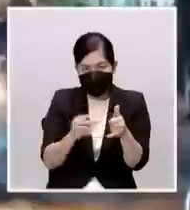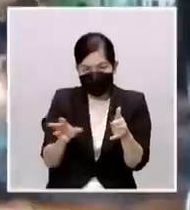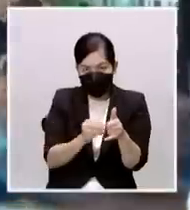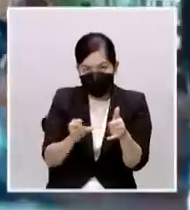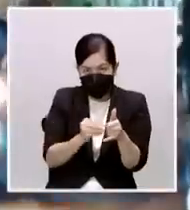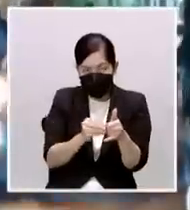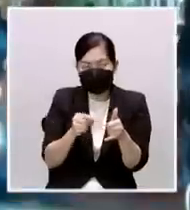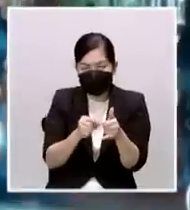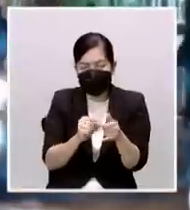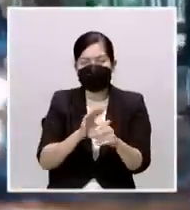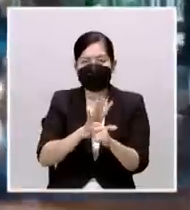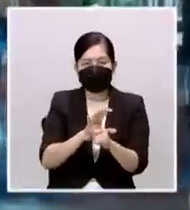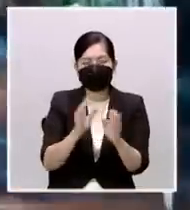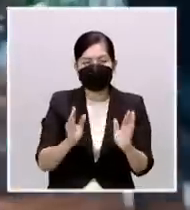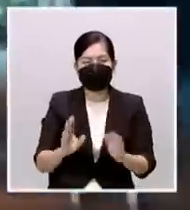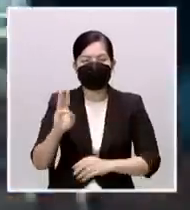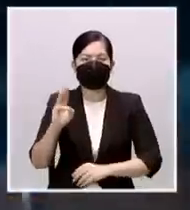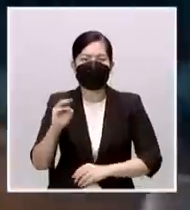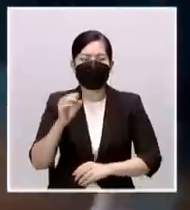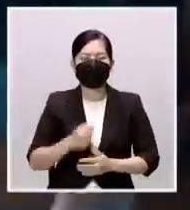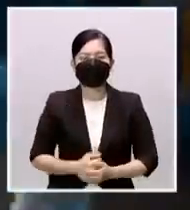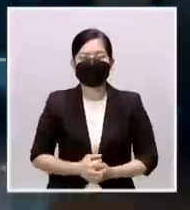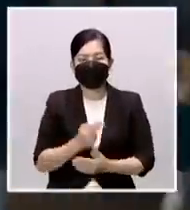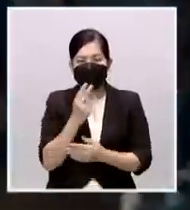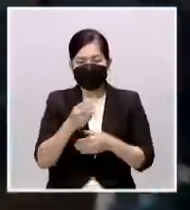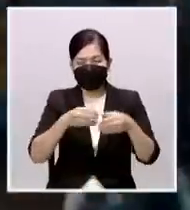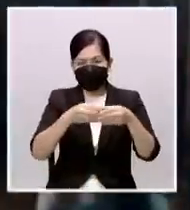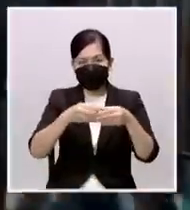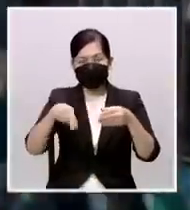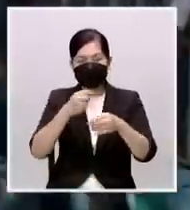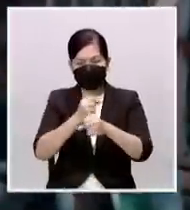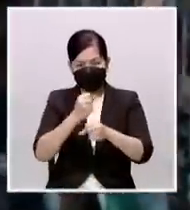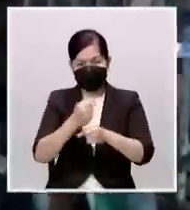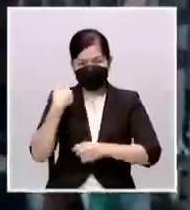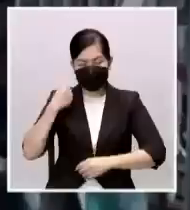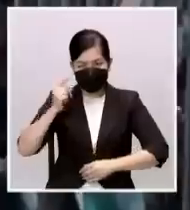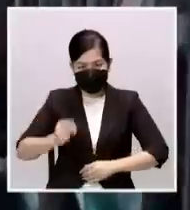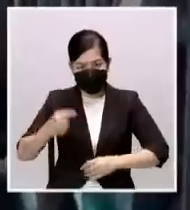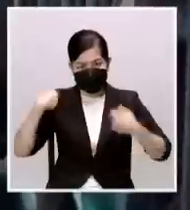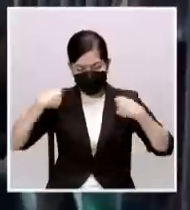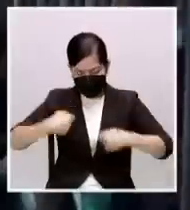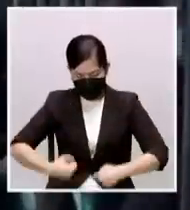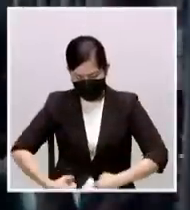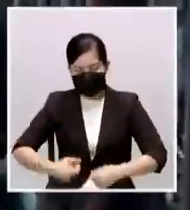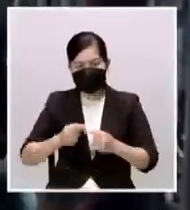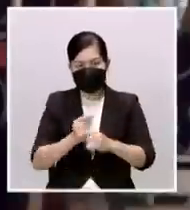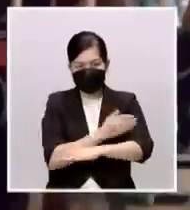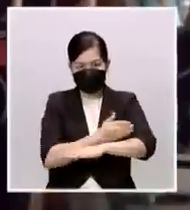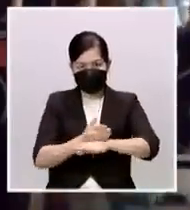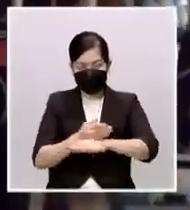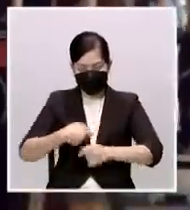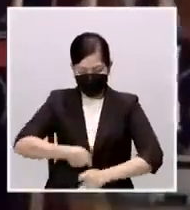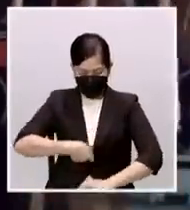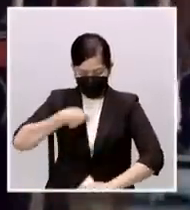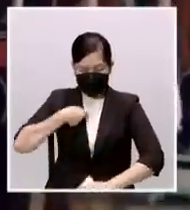าไปดูภาพบรรยากาศกันหน่อยค่ะจะเห็นเจ้าหน้าที่เนี่ยนะคะคือเขาก็ต้องใส่ชุดแบบป้องกันเต็มที่เลยนะเป็นชุด PPE เพื่อ